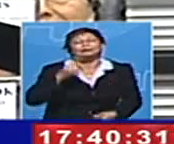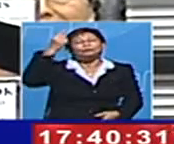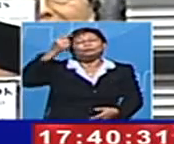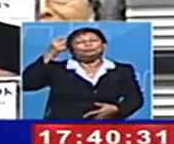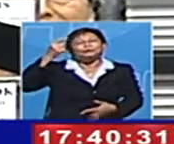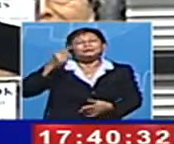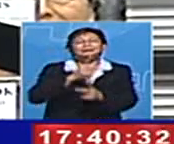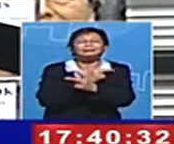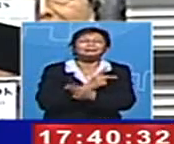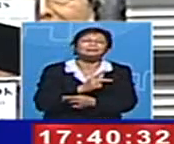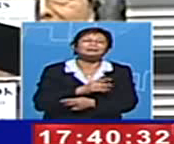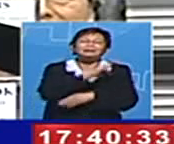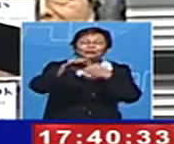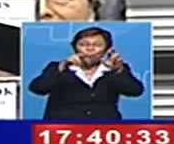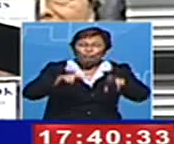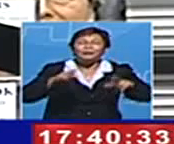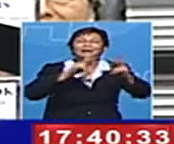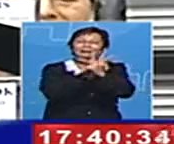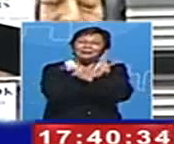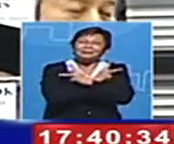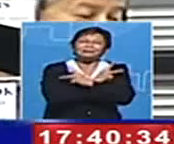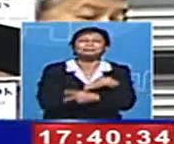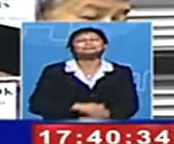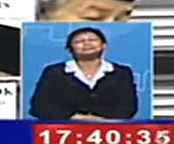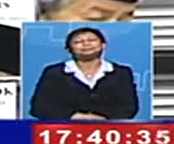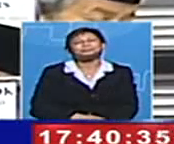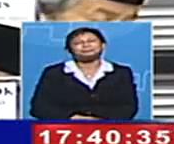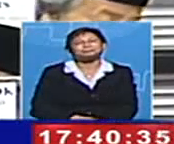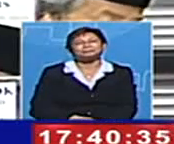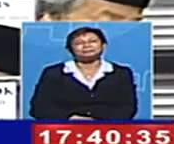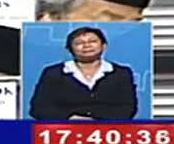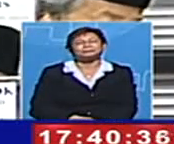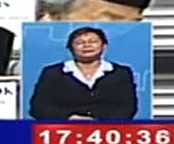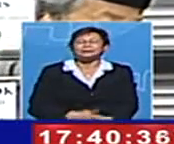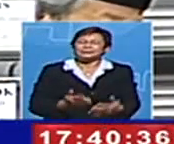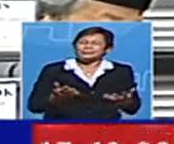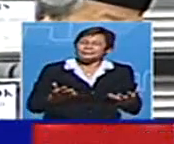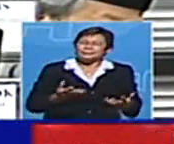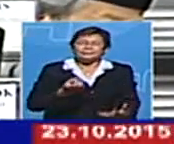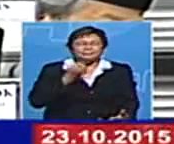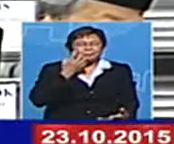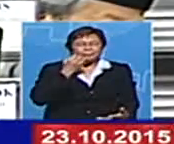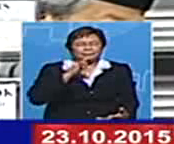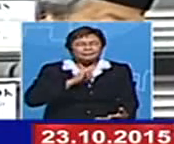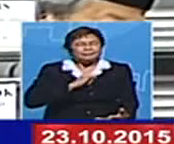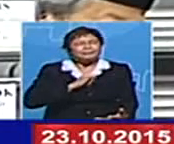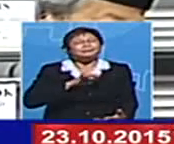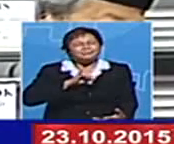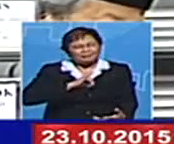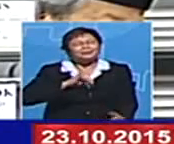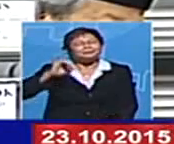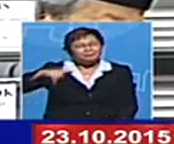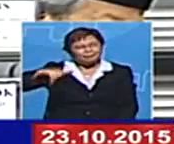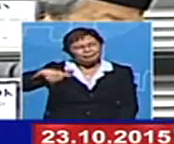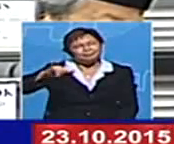sekalian dalam menghela nafas keinsafan saya perakui